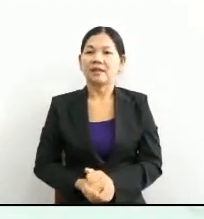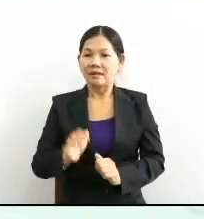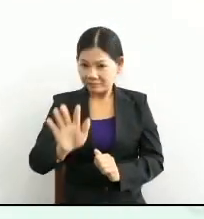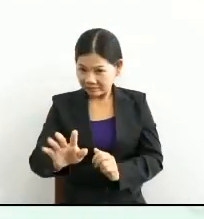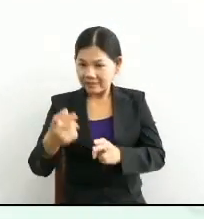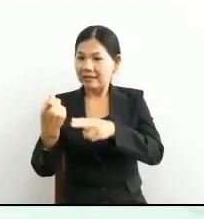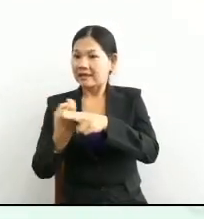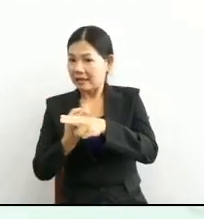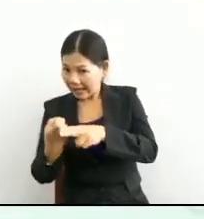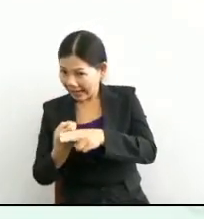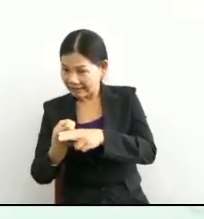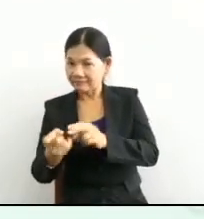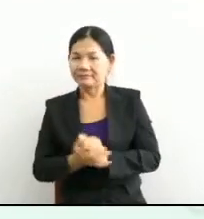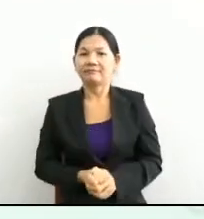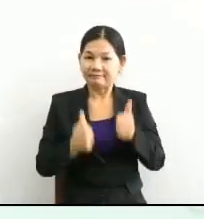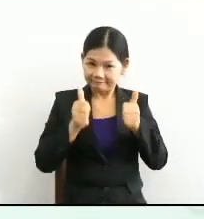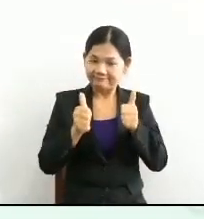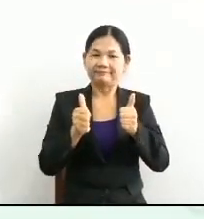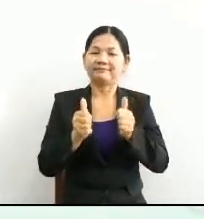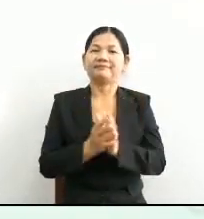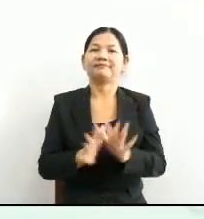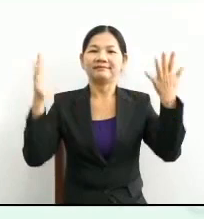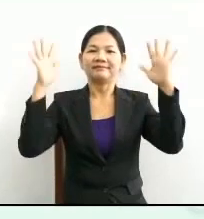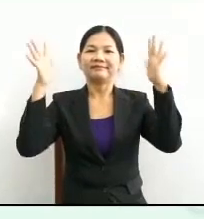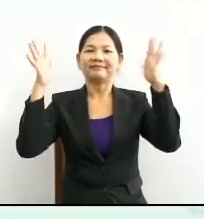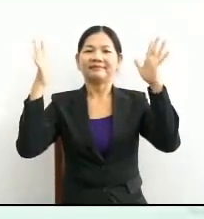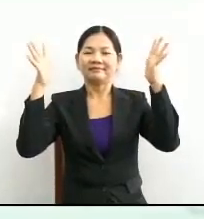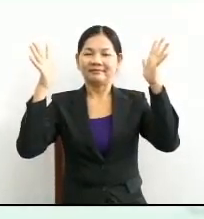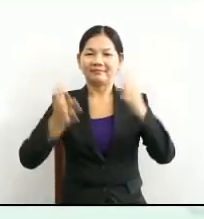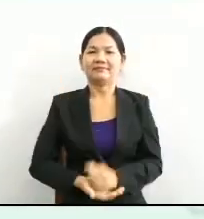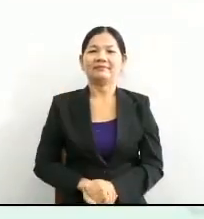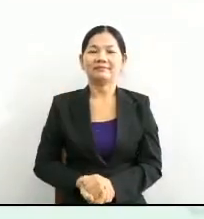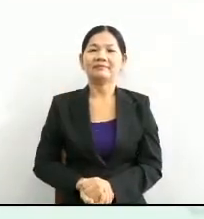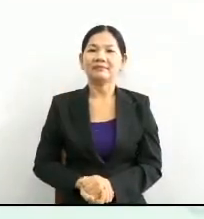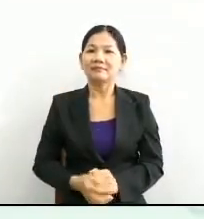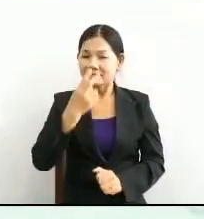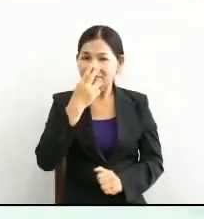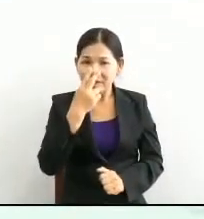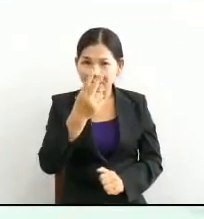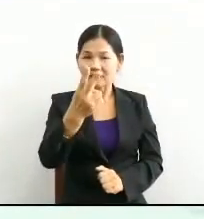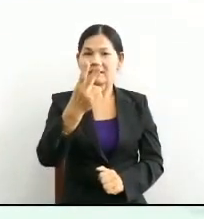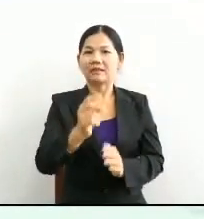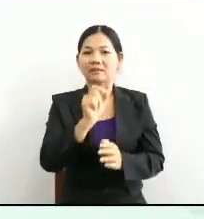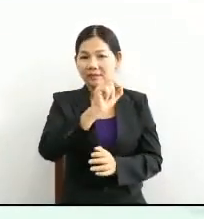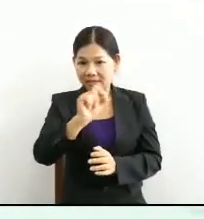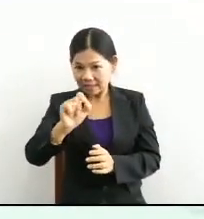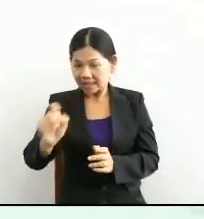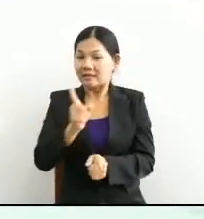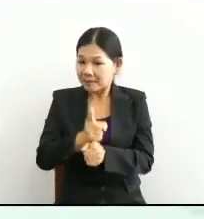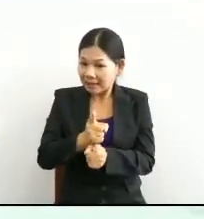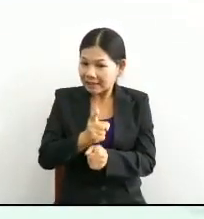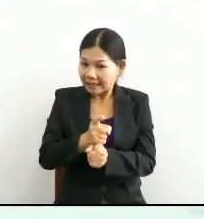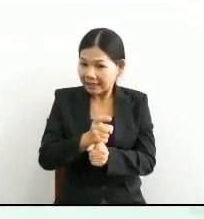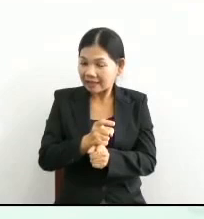ai cha lo nè cái bài con ai mới con cha con mơ mơ ta ca sạc sẽ bọc con nó không sẽ